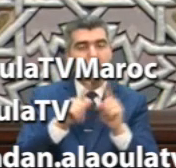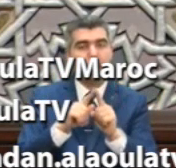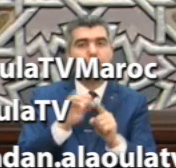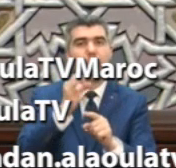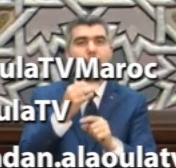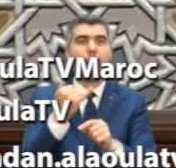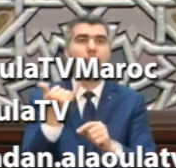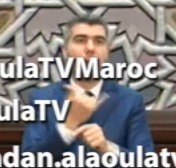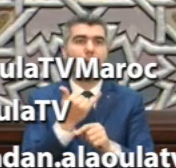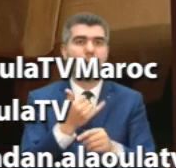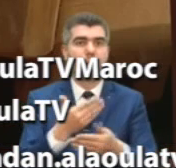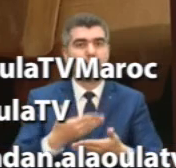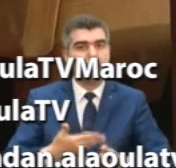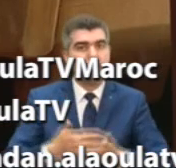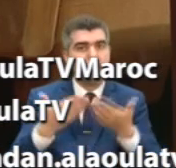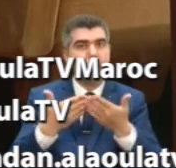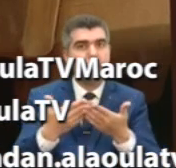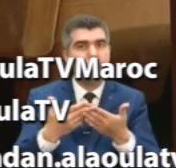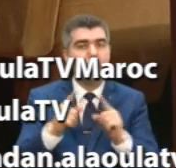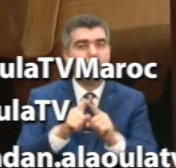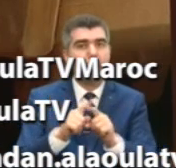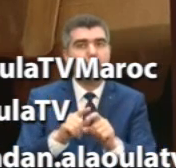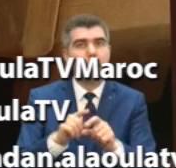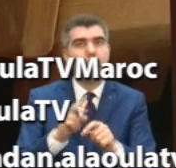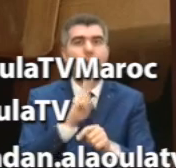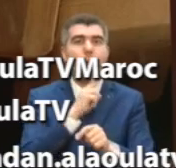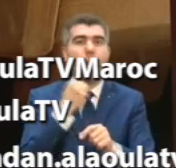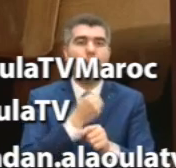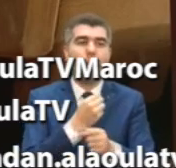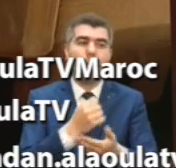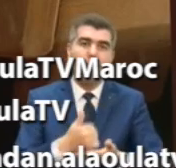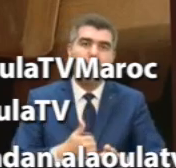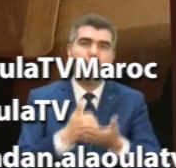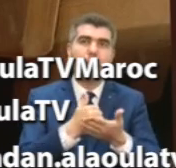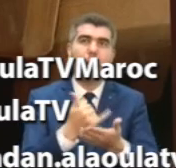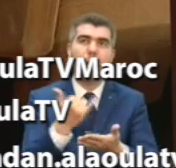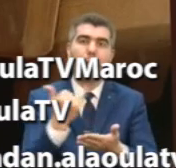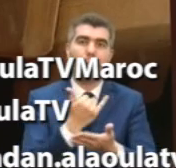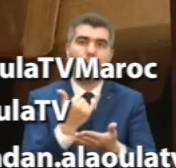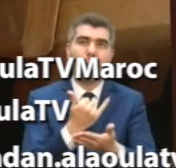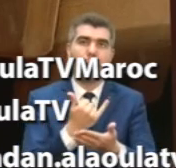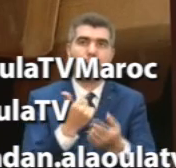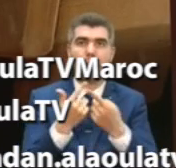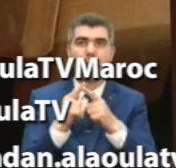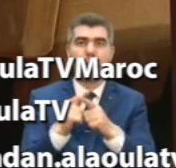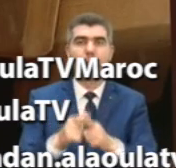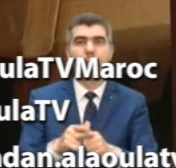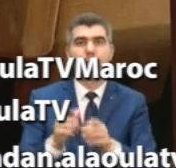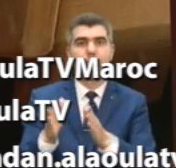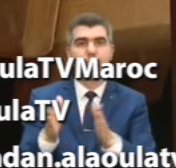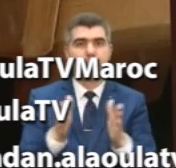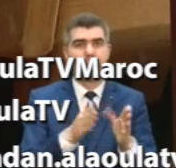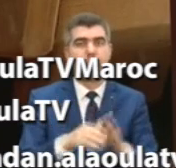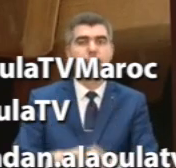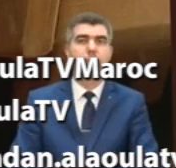جليله للوطن، تنطلبوا من الحكومه باش تزيد تعتني بها اكثر، خاصه في المجال